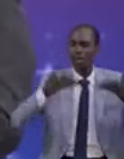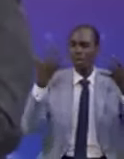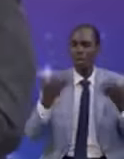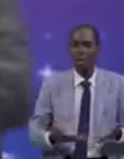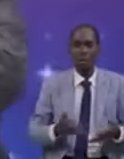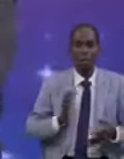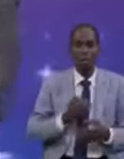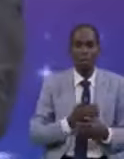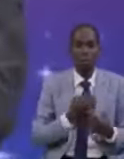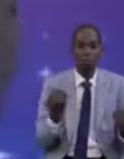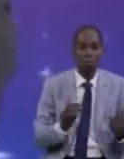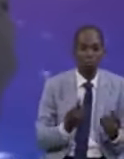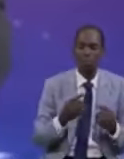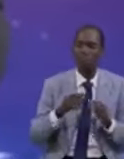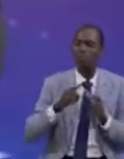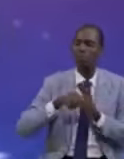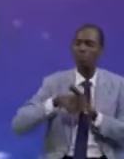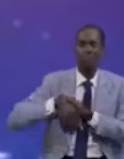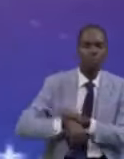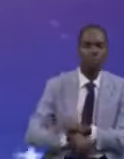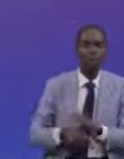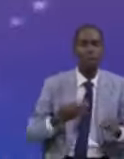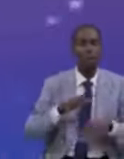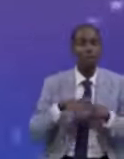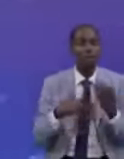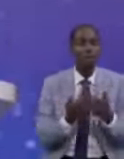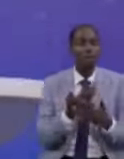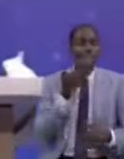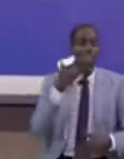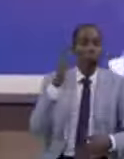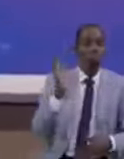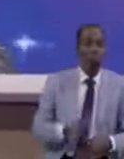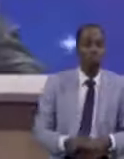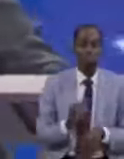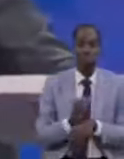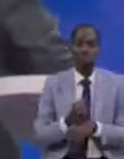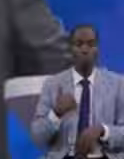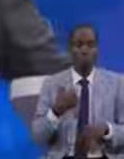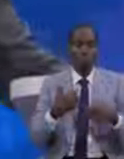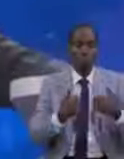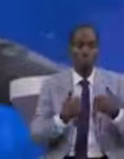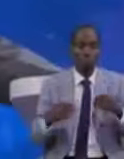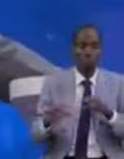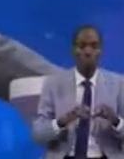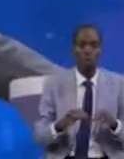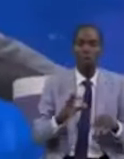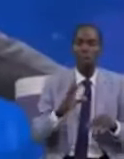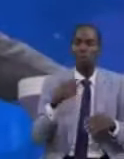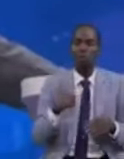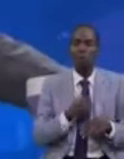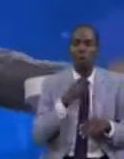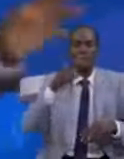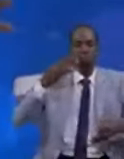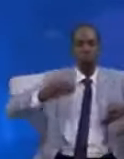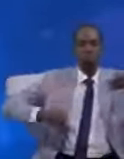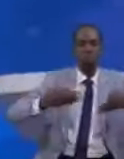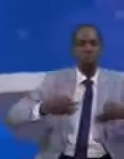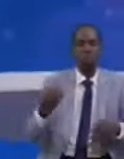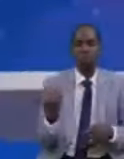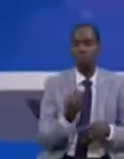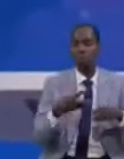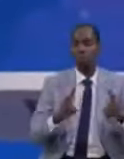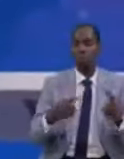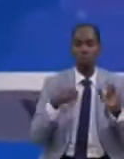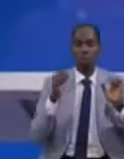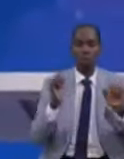profondes et tout le mal que nous avons fait nous étions condamnés et le seul moyen pour nous